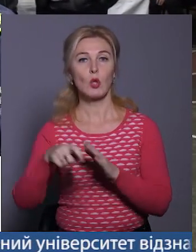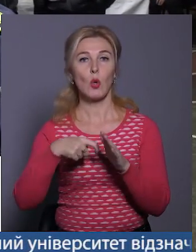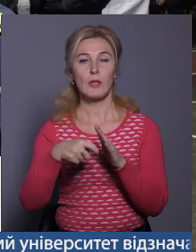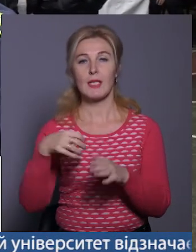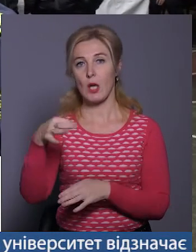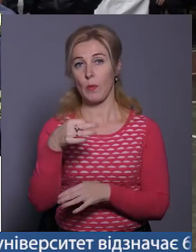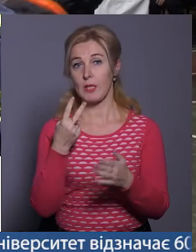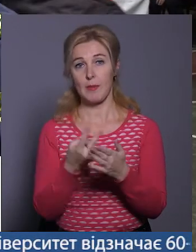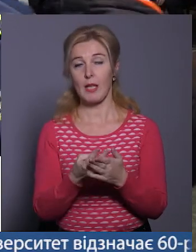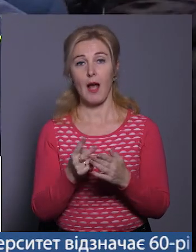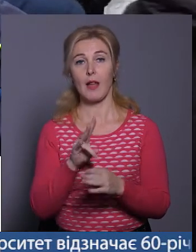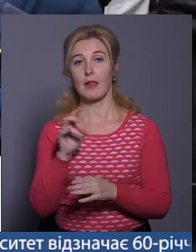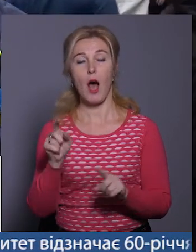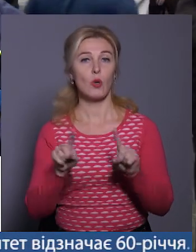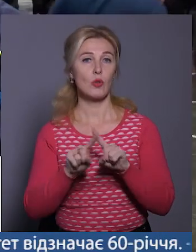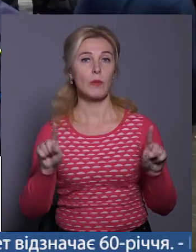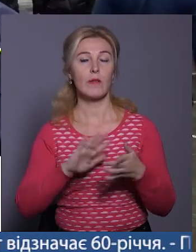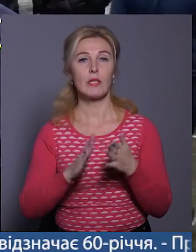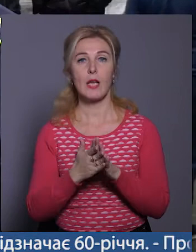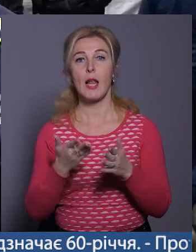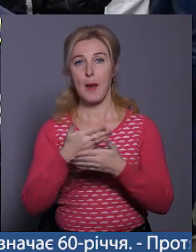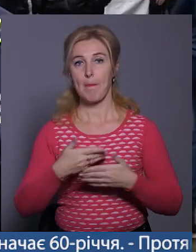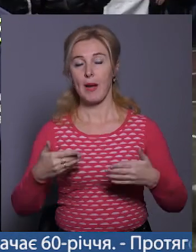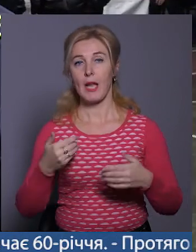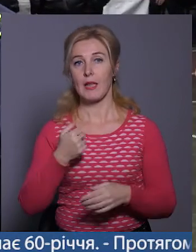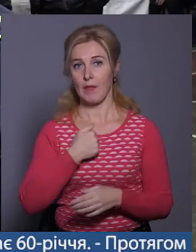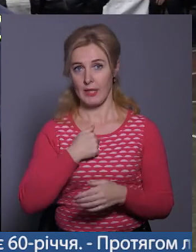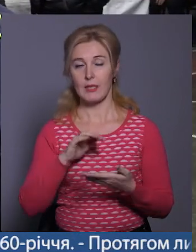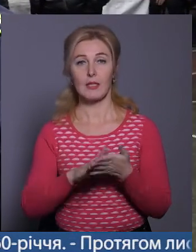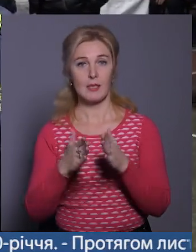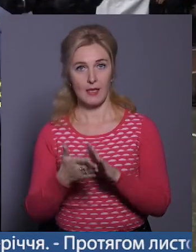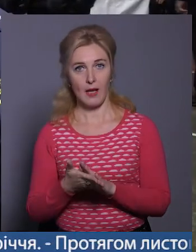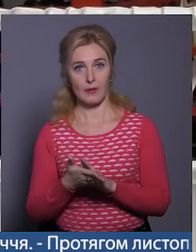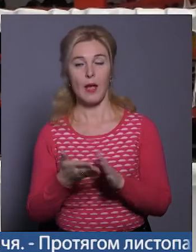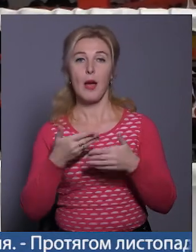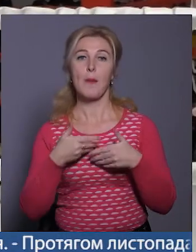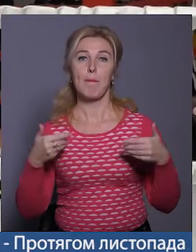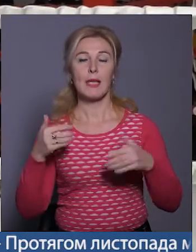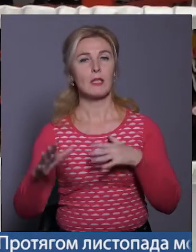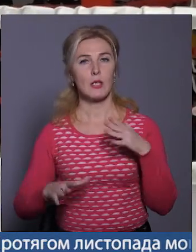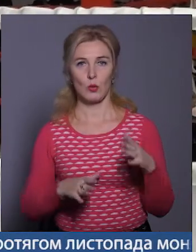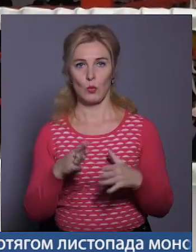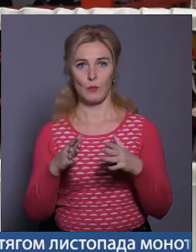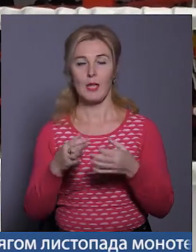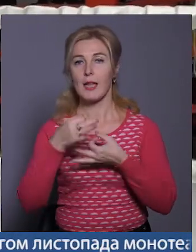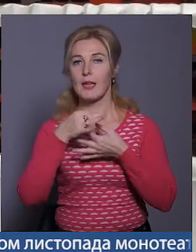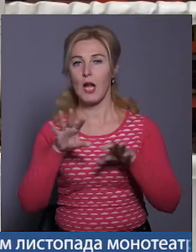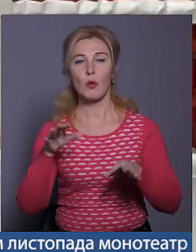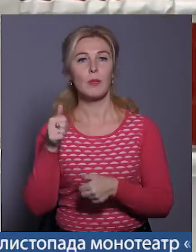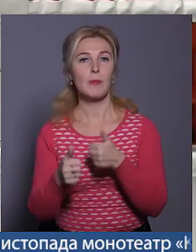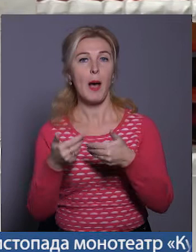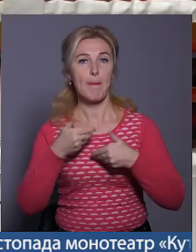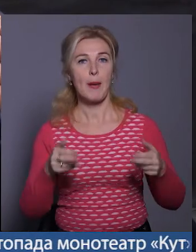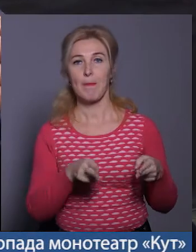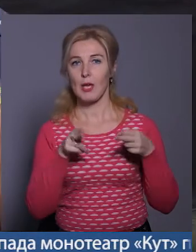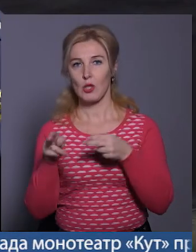на особливий стан, ми на воєнний стан, ми тренуємося. На будь-які змагання ми